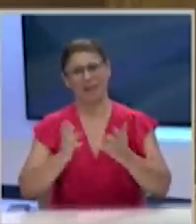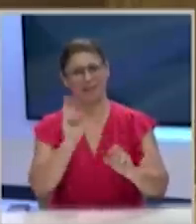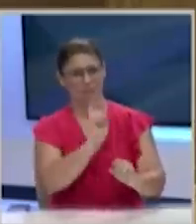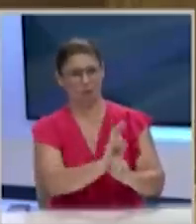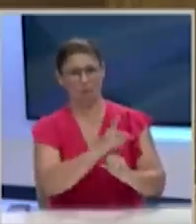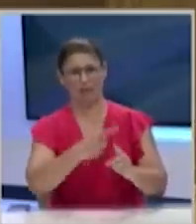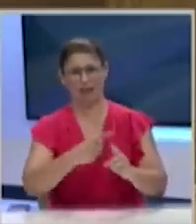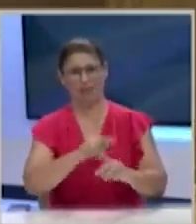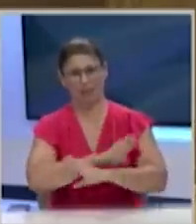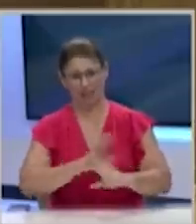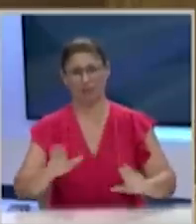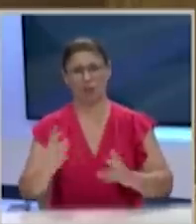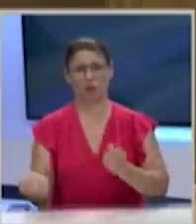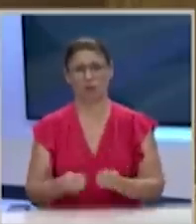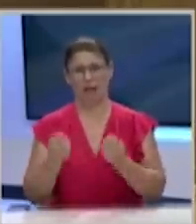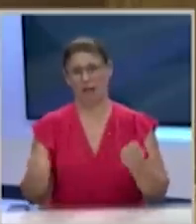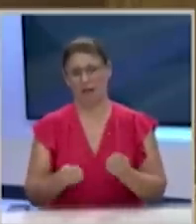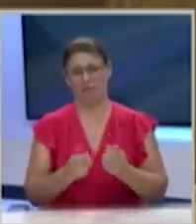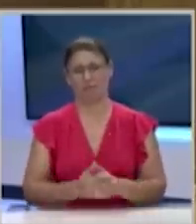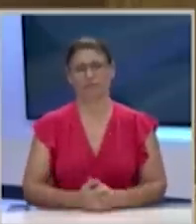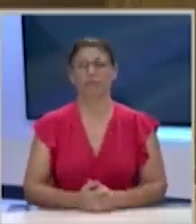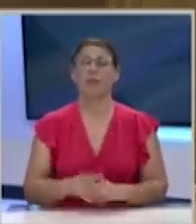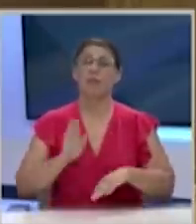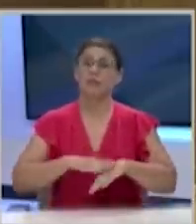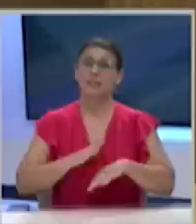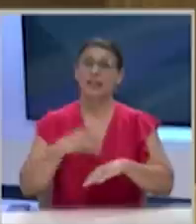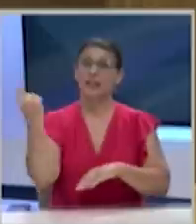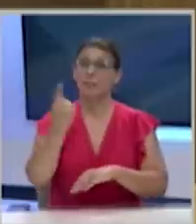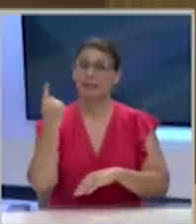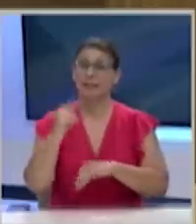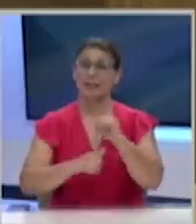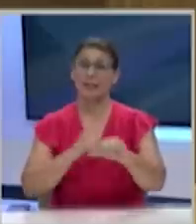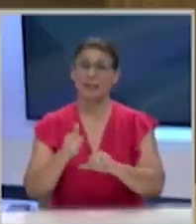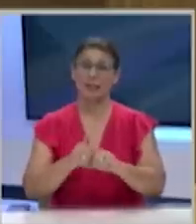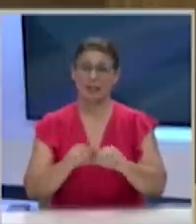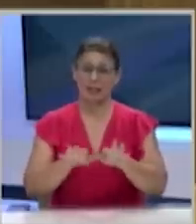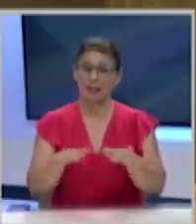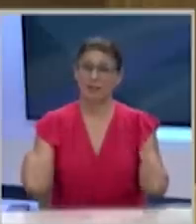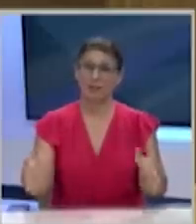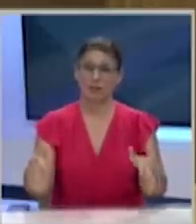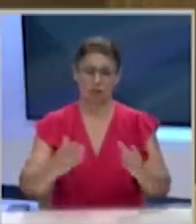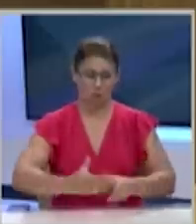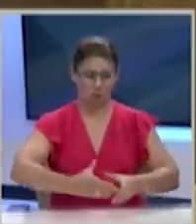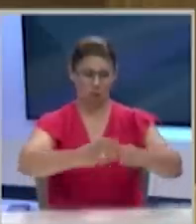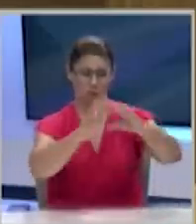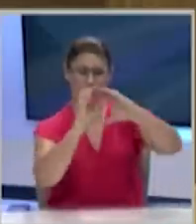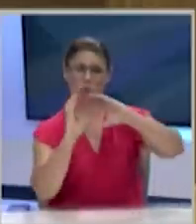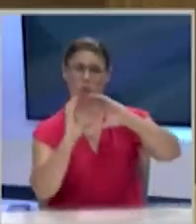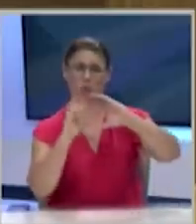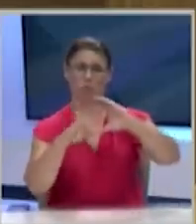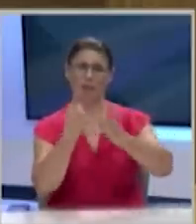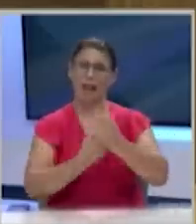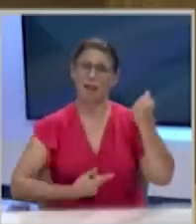για να ολοκληρώσουν τα έργα. Φταίει η κλιματική αλλαγή για τα δίκτυα πυροσβεστικών κρονών που είναι λυπή.